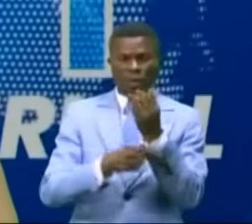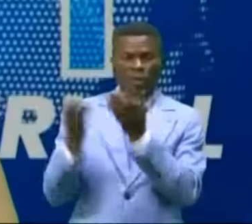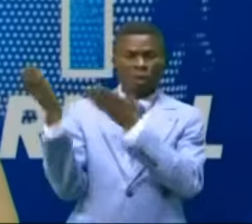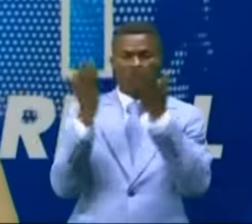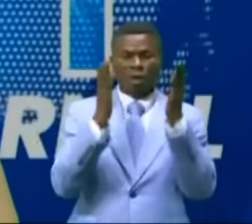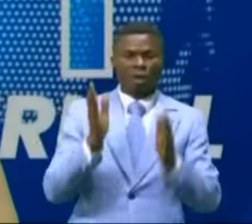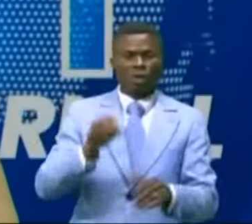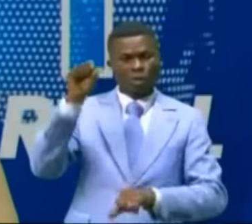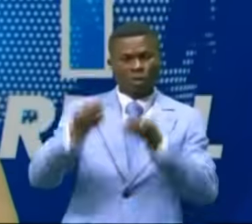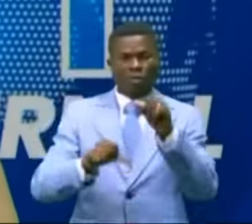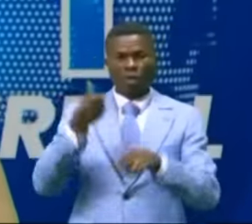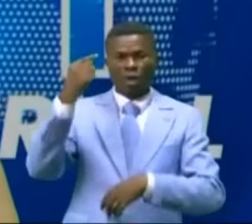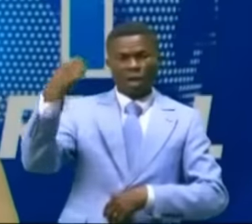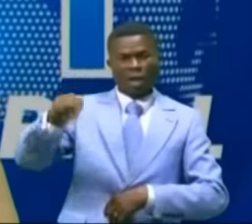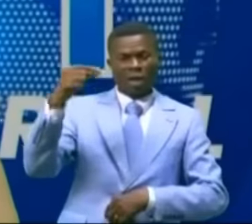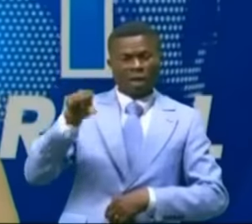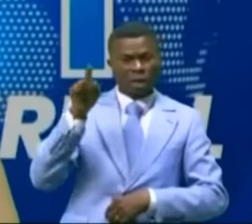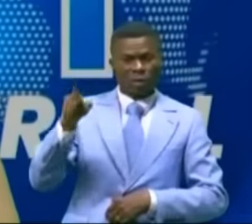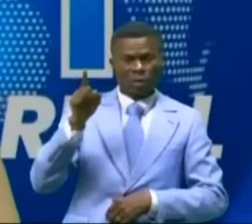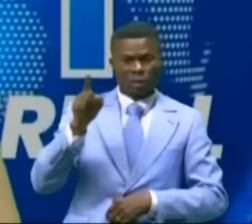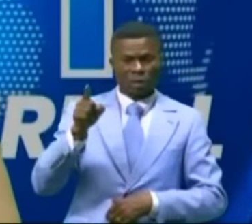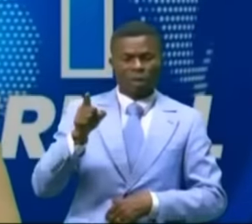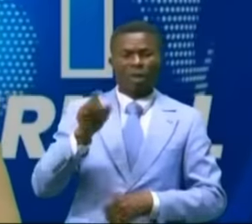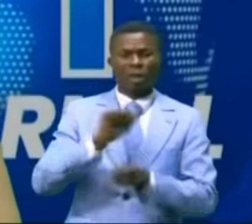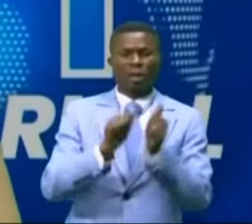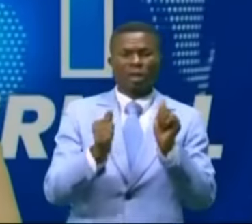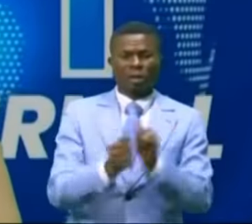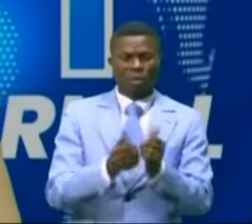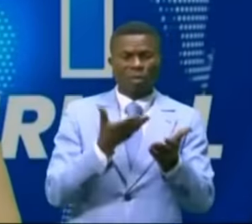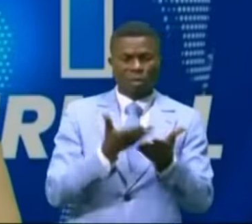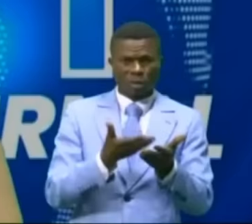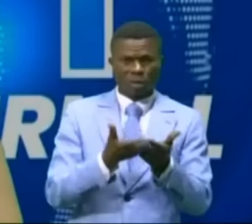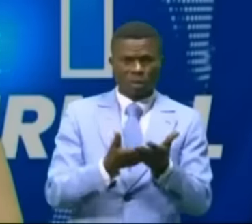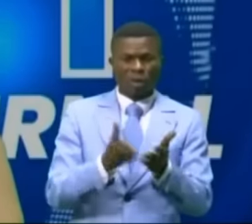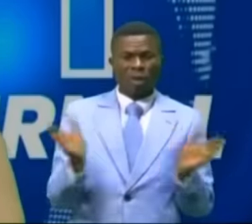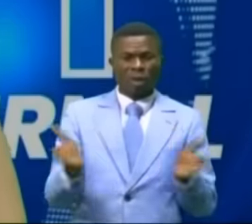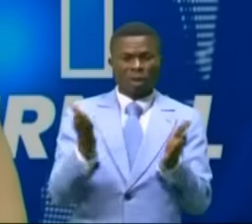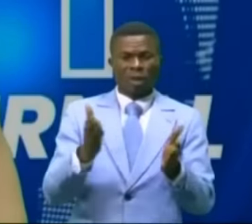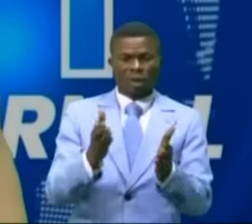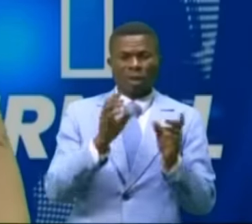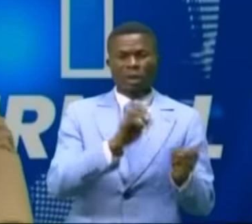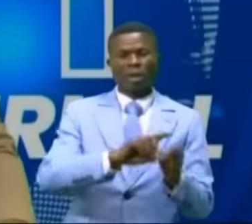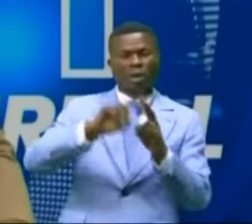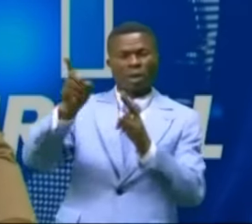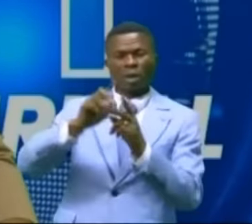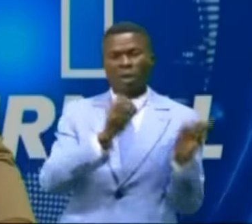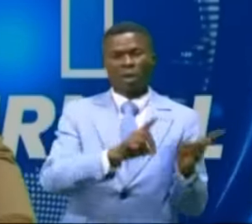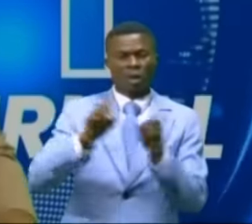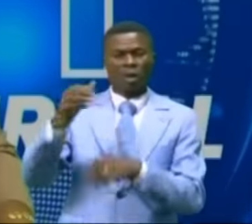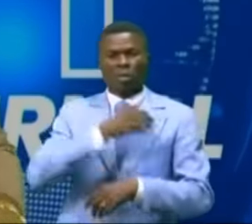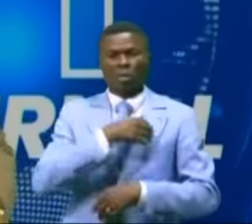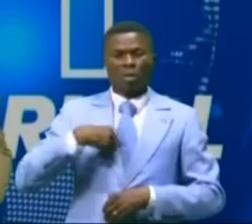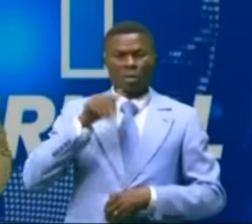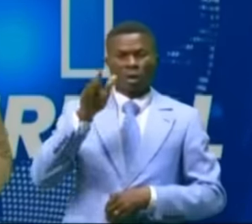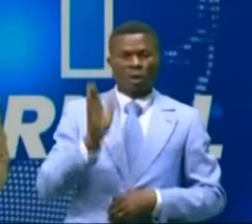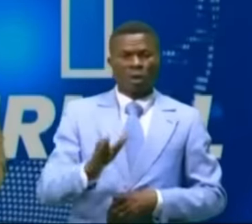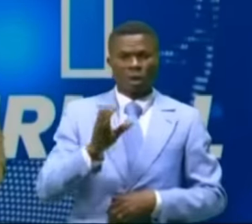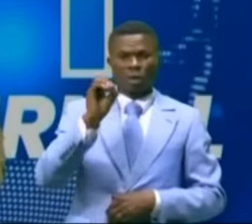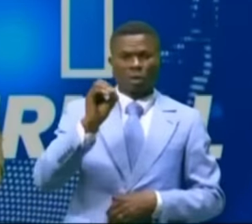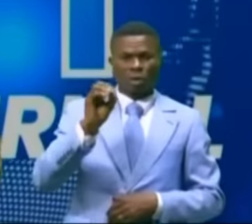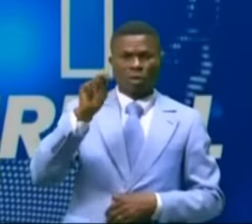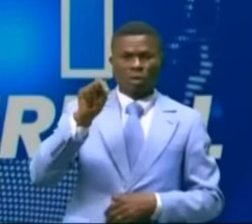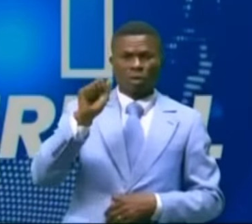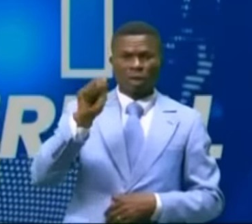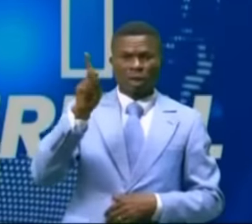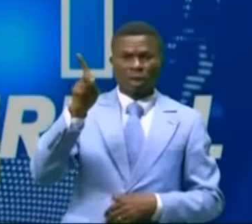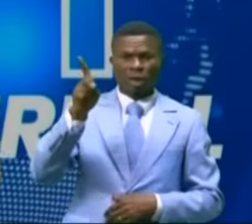illicite du café dans cette province, ce sont là les quelques points qui ont motivé le déplacement de la directrice générale de l'ONAPAC dans